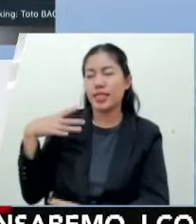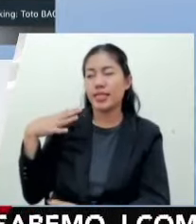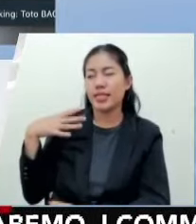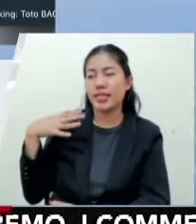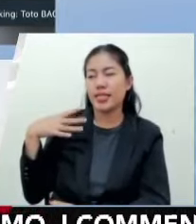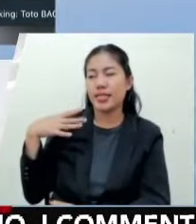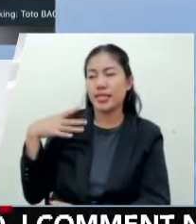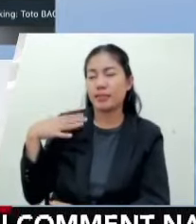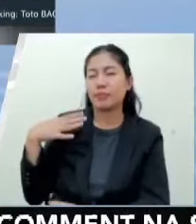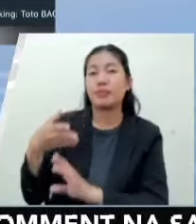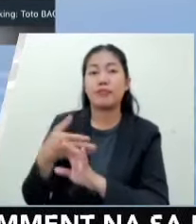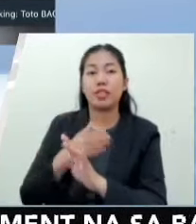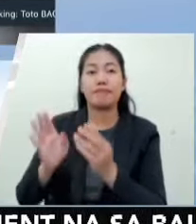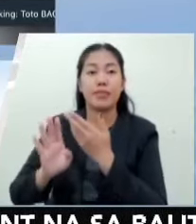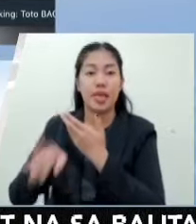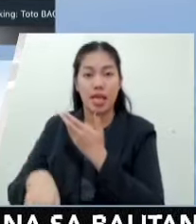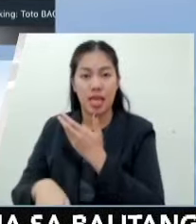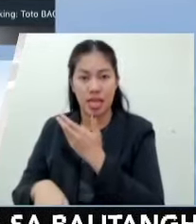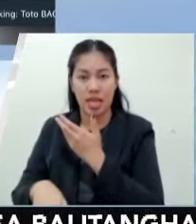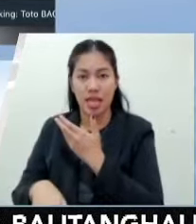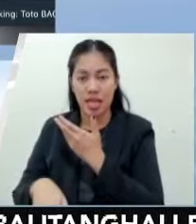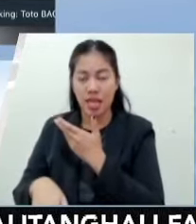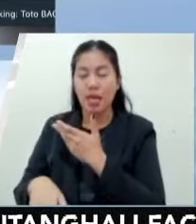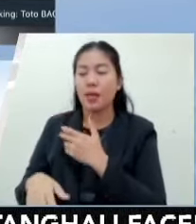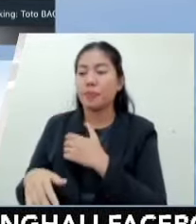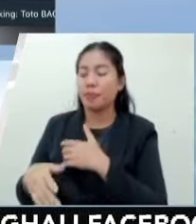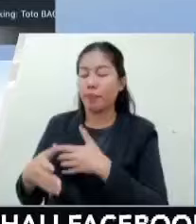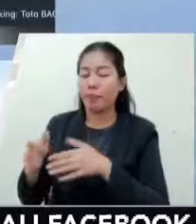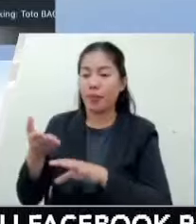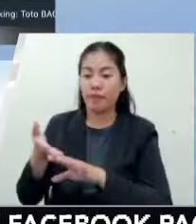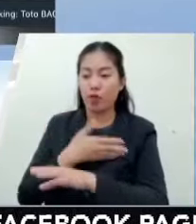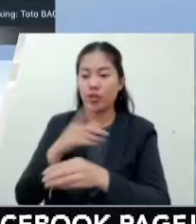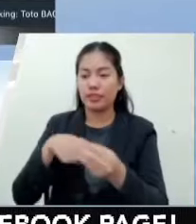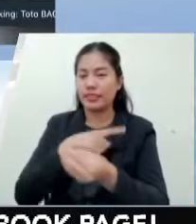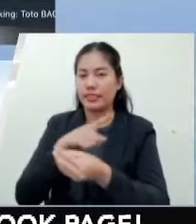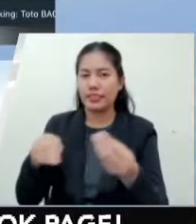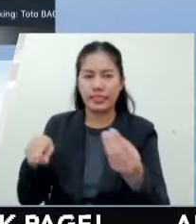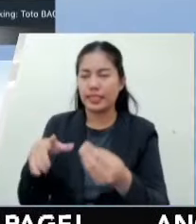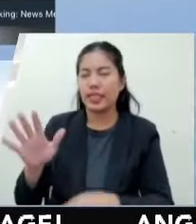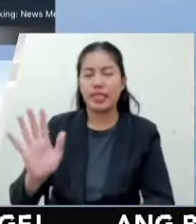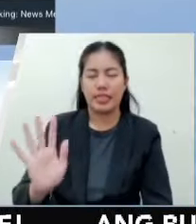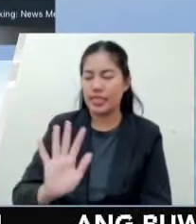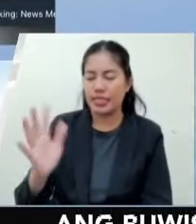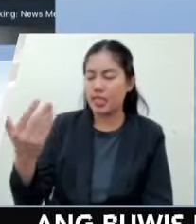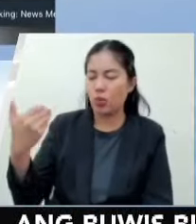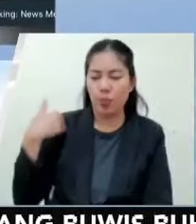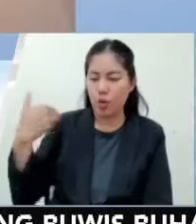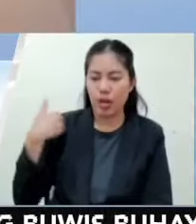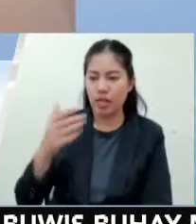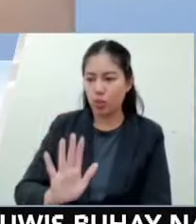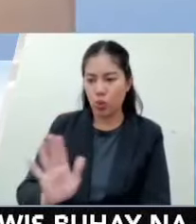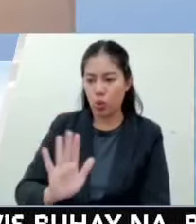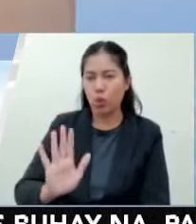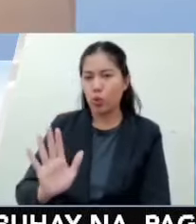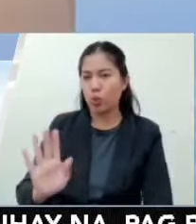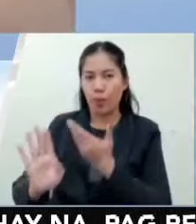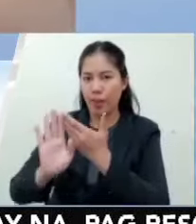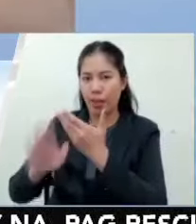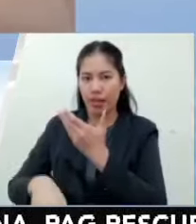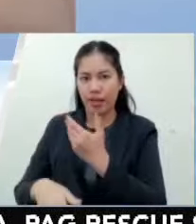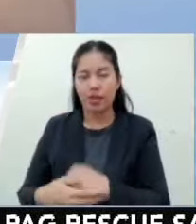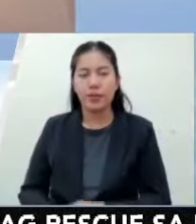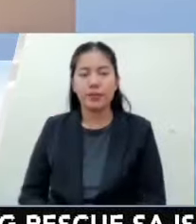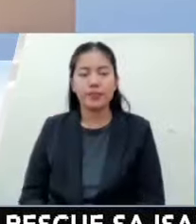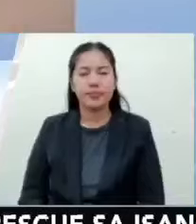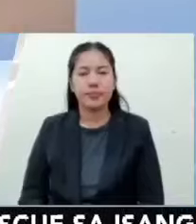tsunami warning. Huwag muna silang bumalik doon sa mga lugar nila. Okay, malinaw po yan. Maraming salamat po sa oras na ibinahagi